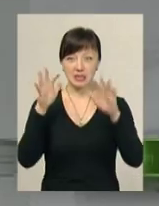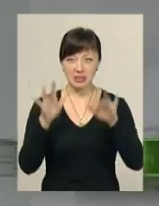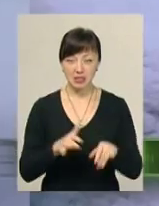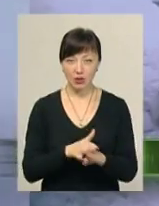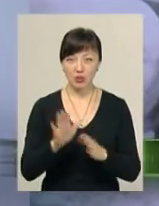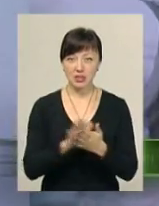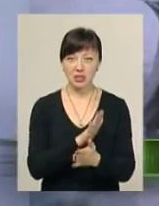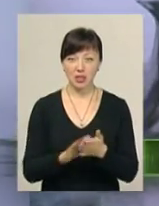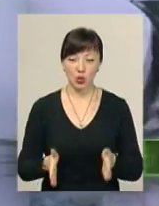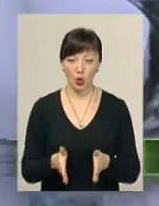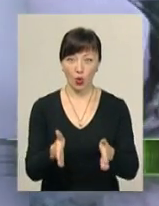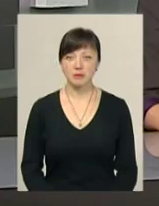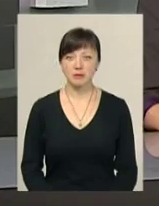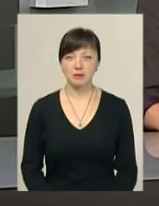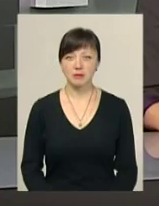і слизькі дороги.